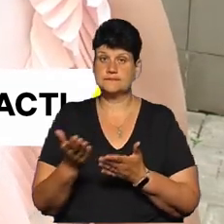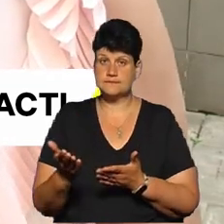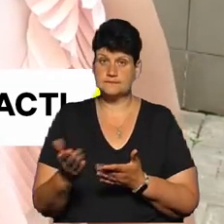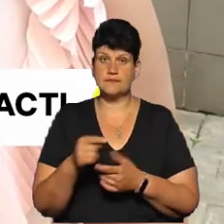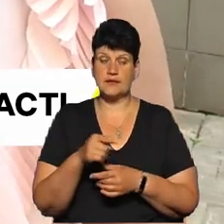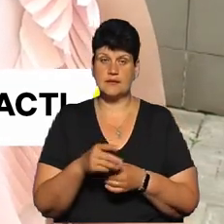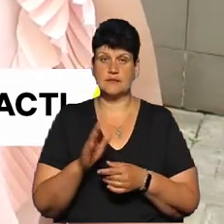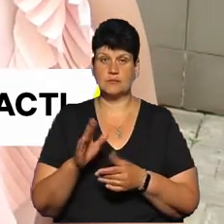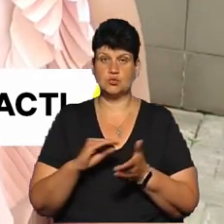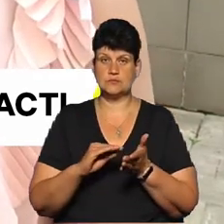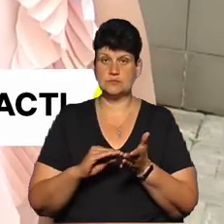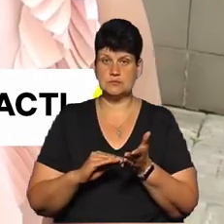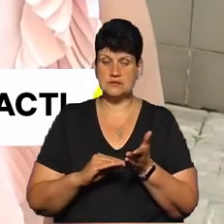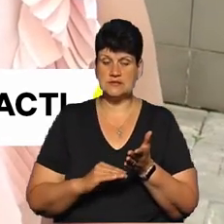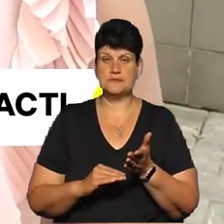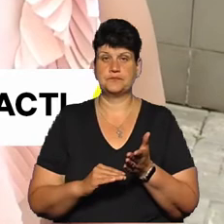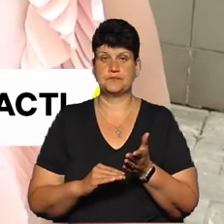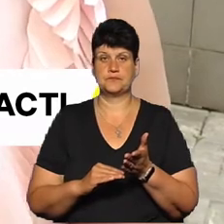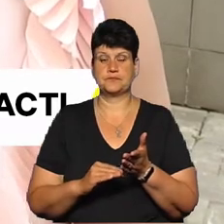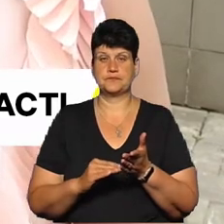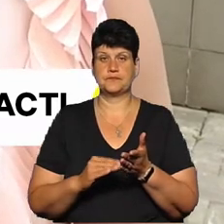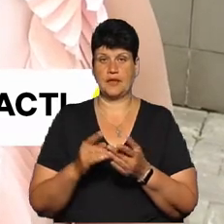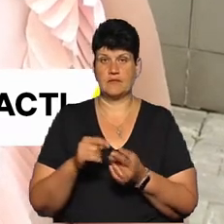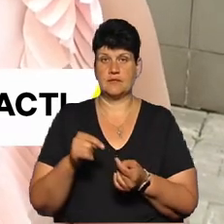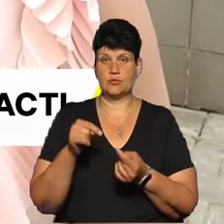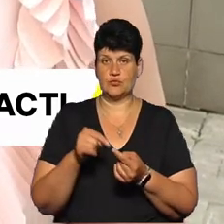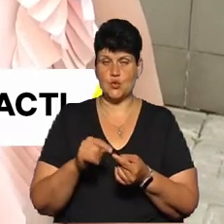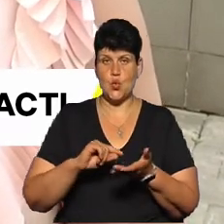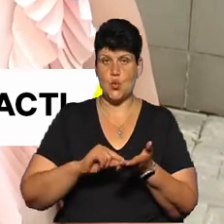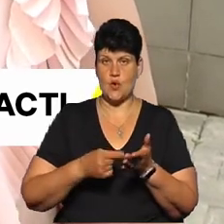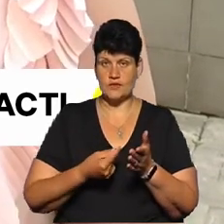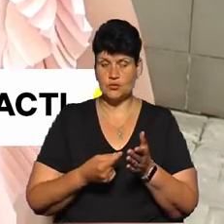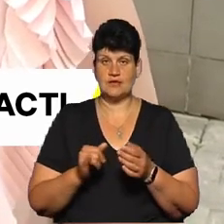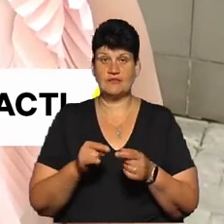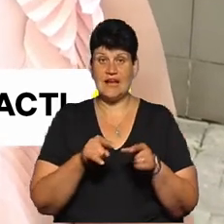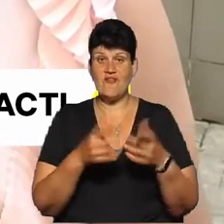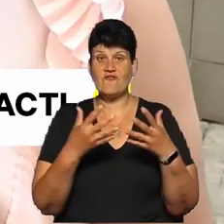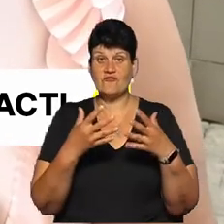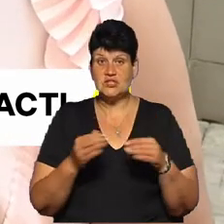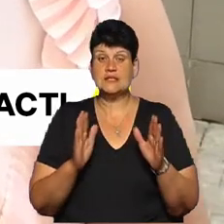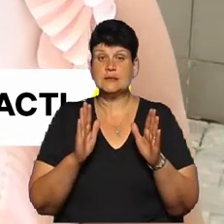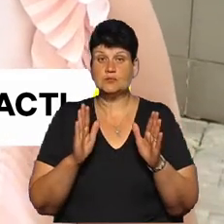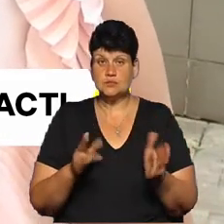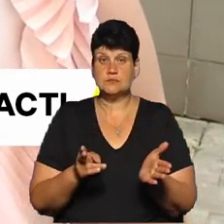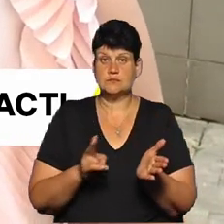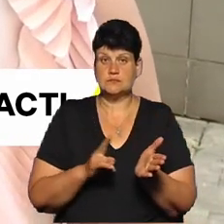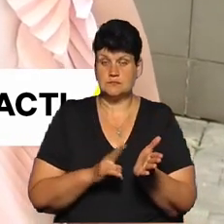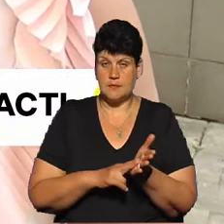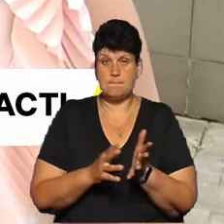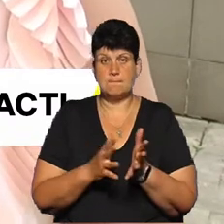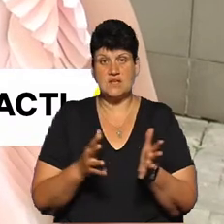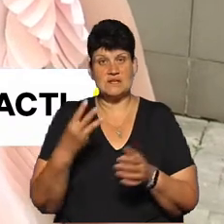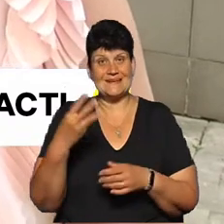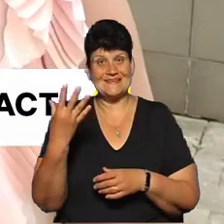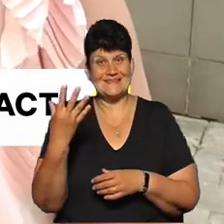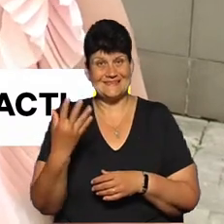будуть виписувати відповідний такий довідочку, і вона вже там, де буде перебувати більше, ніж 30 діб, вона повинна